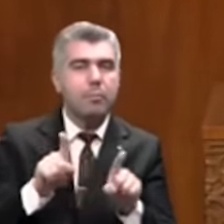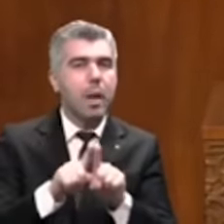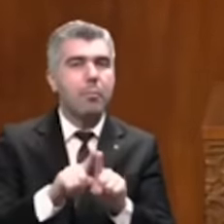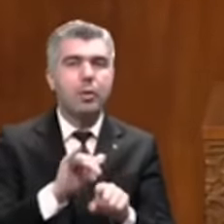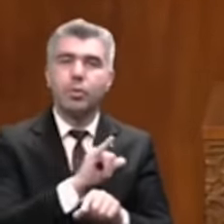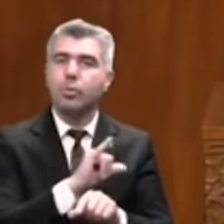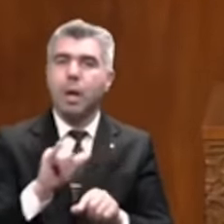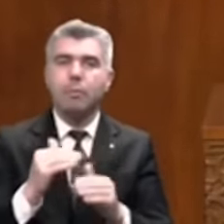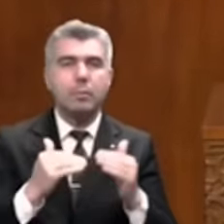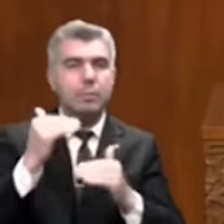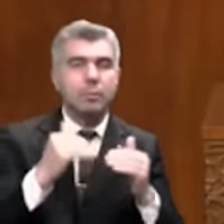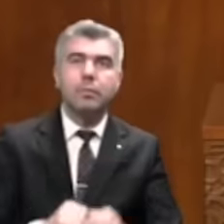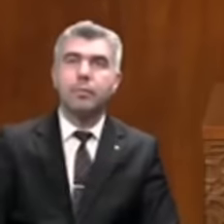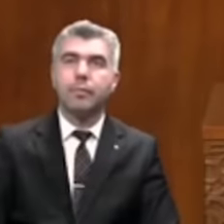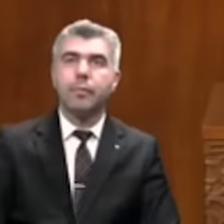نقولوا هذا ولا هذا.